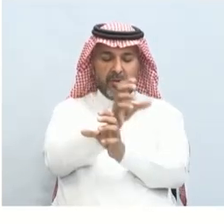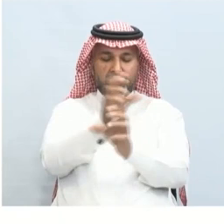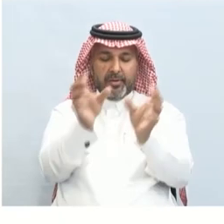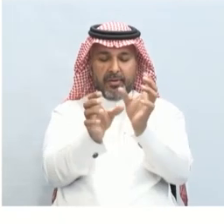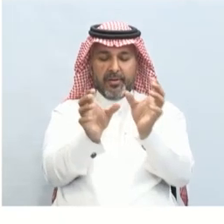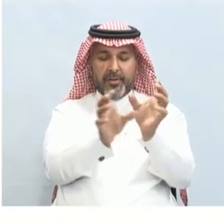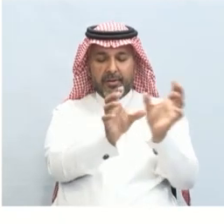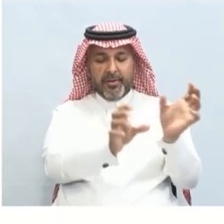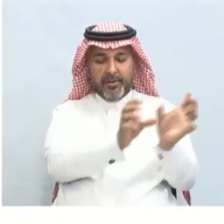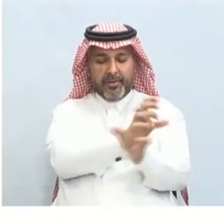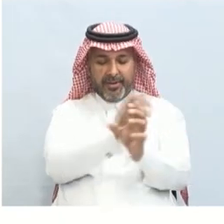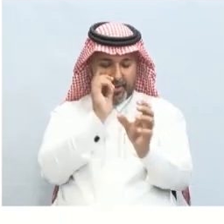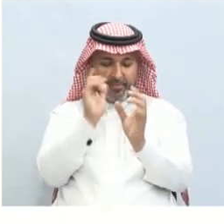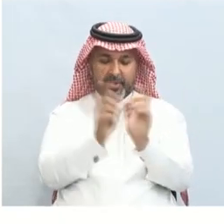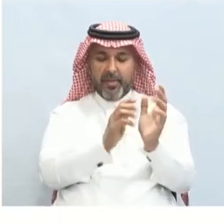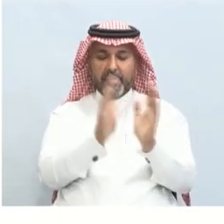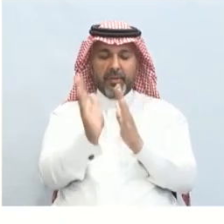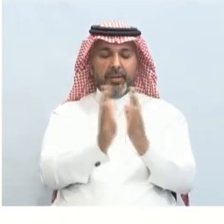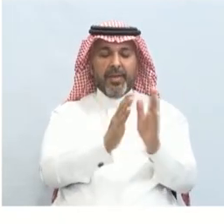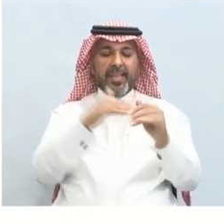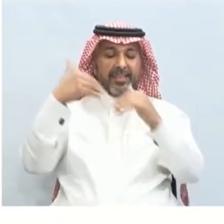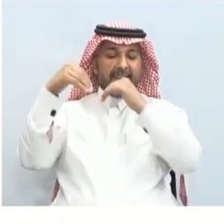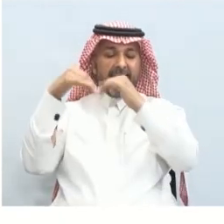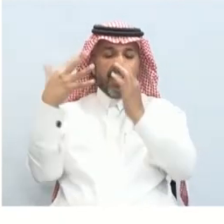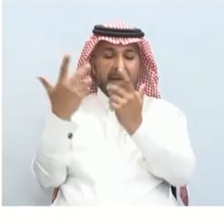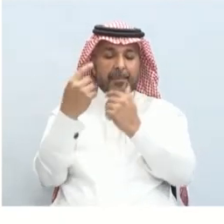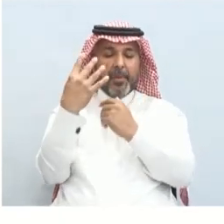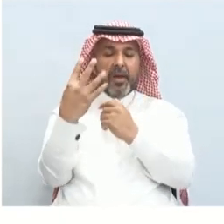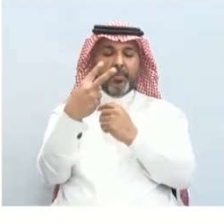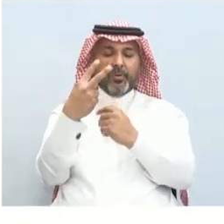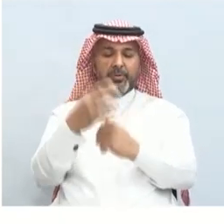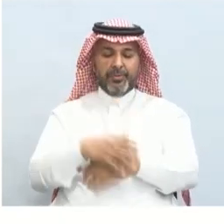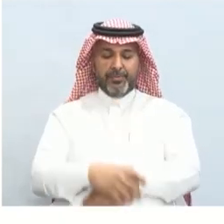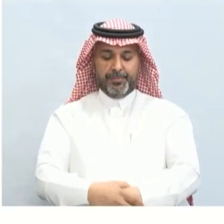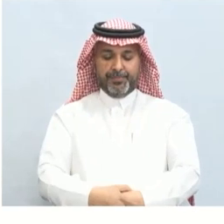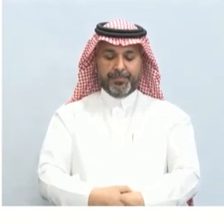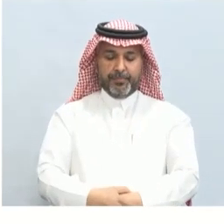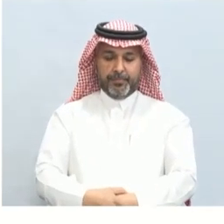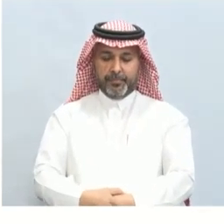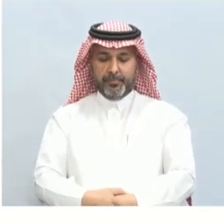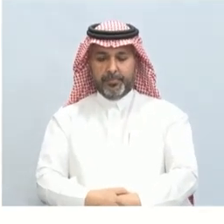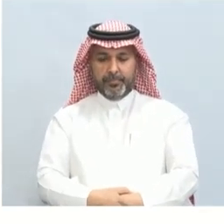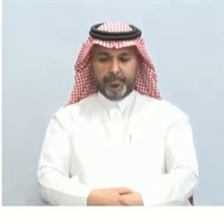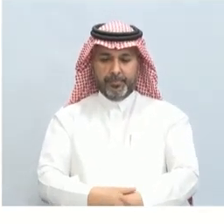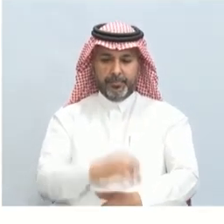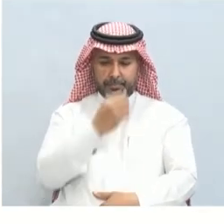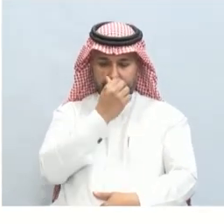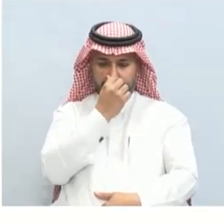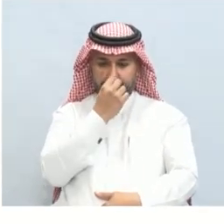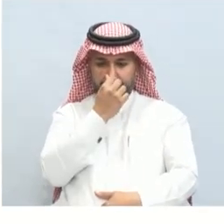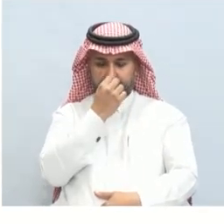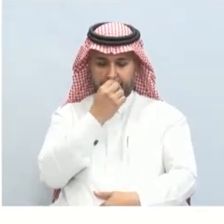احنا اتفقنا عليه فقلنا ان المضروب مثلا لو اقول لك ابغى سبعه مضروب السبعه او سبعه فكتوريا فانت تقول 7 في